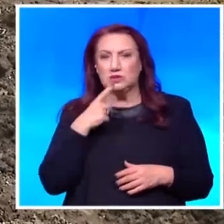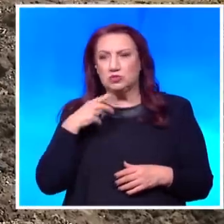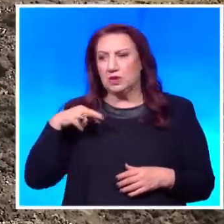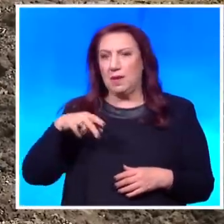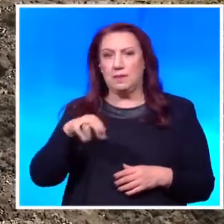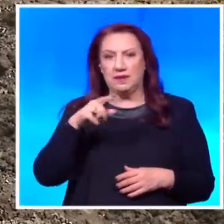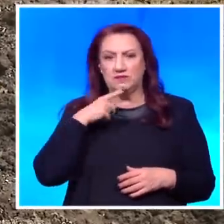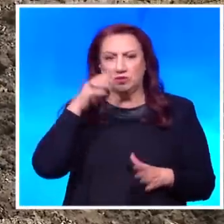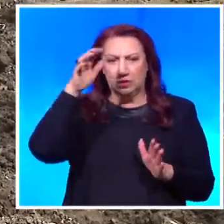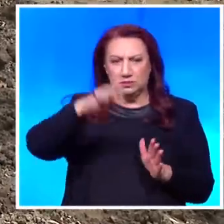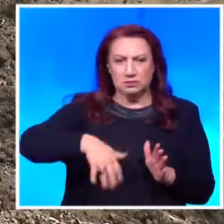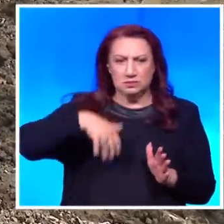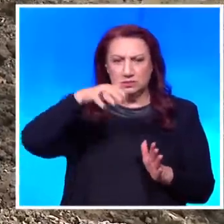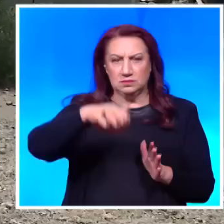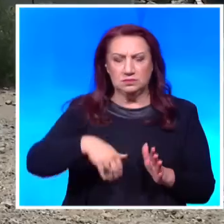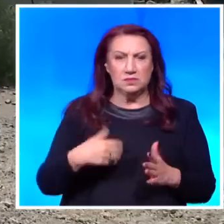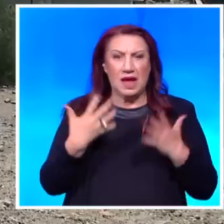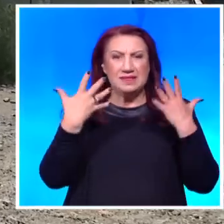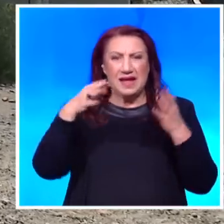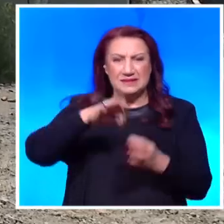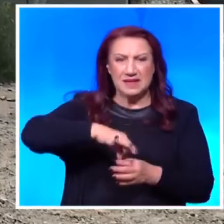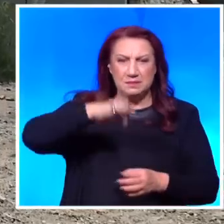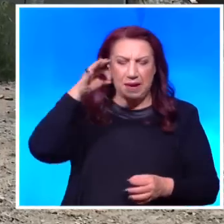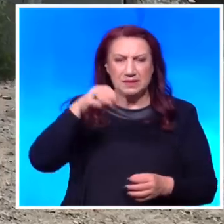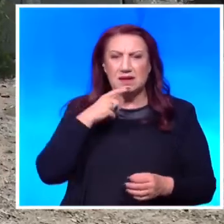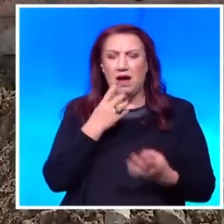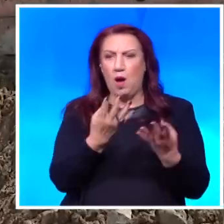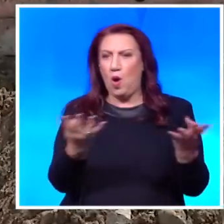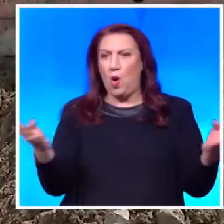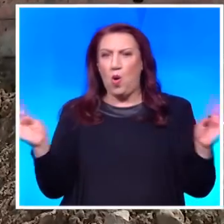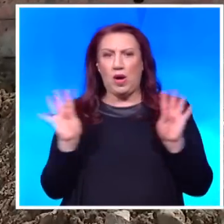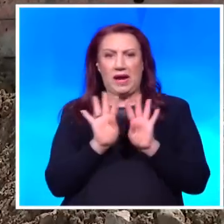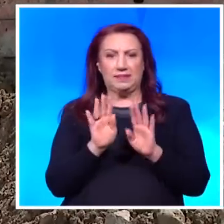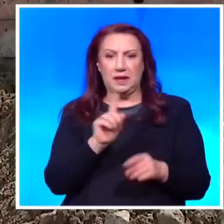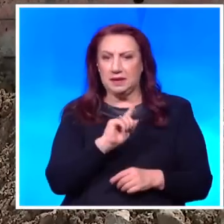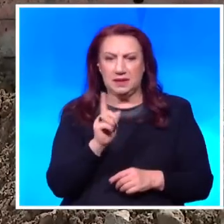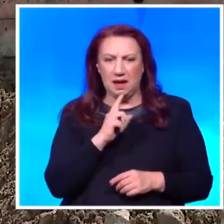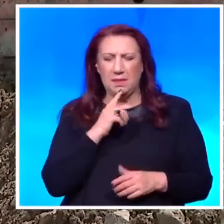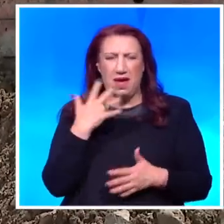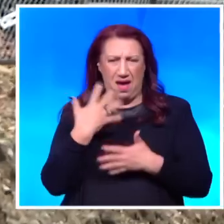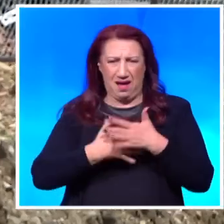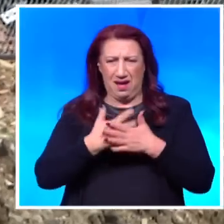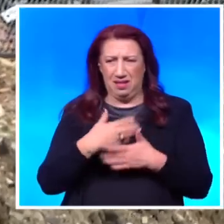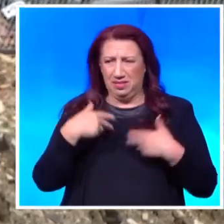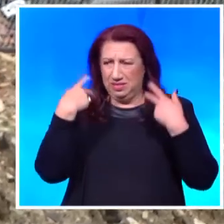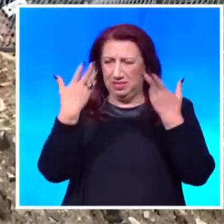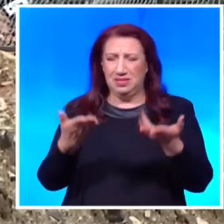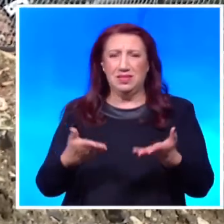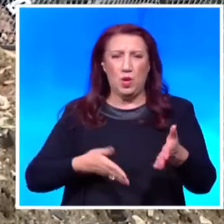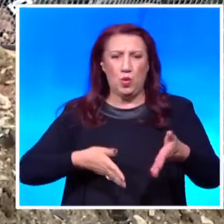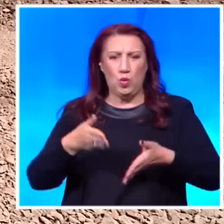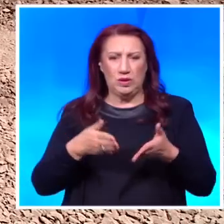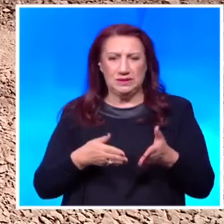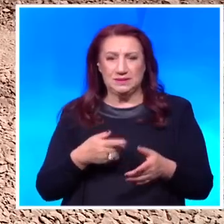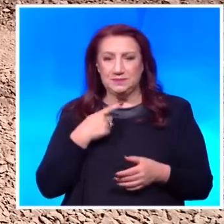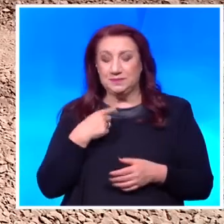е дълбок над 10 метра, но ограда няма, а кълта стига до улицата. След като виждат камерата ни,